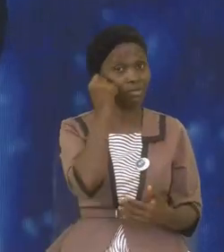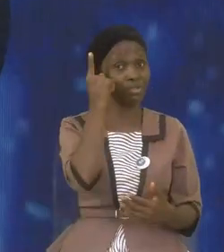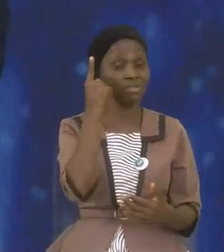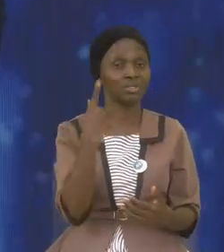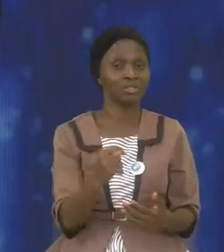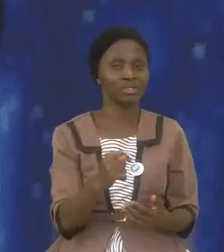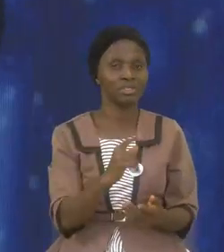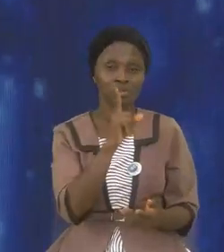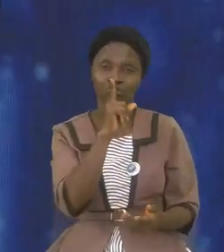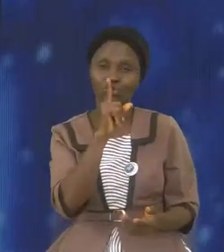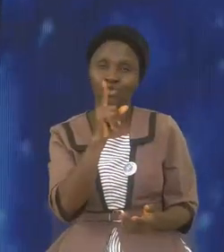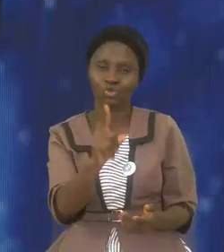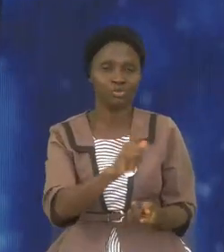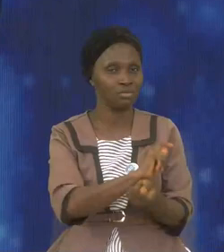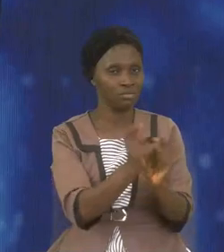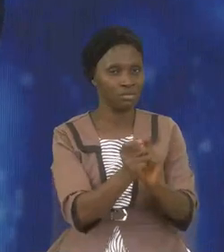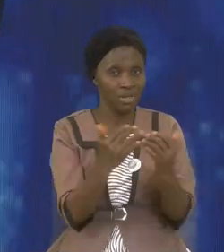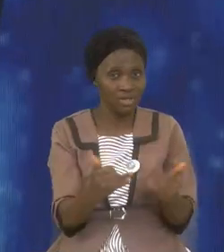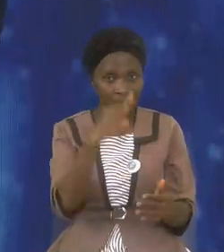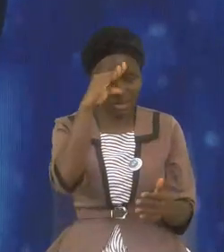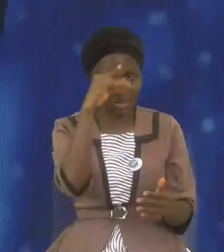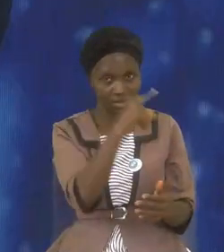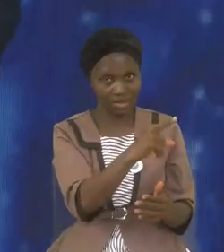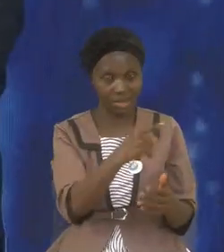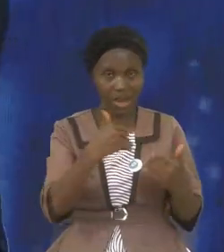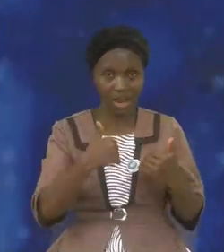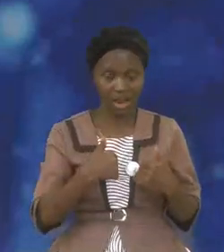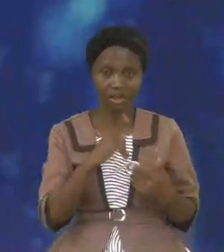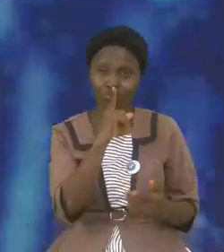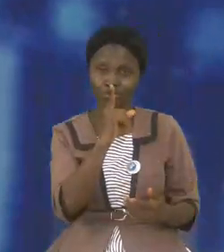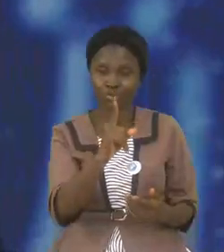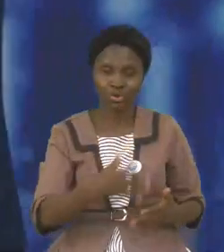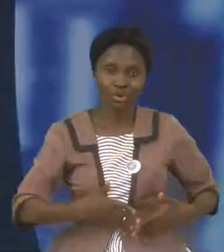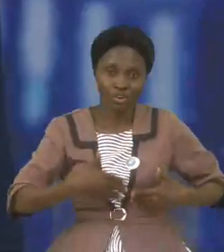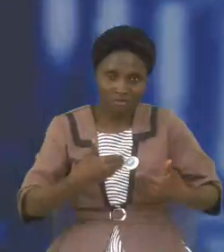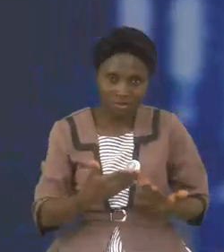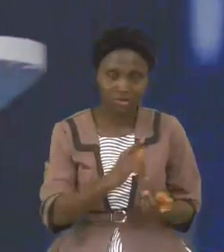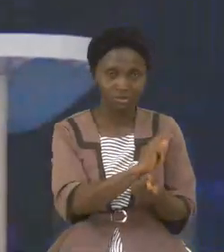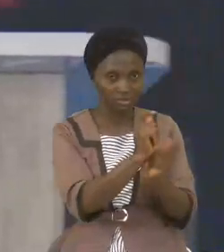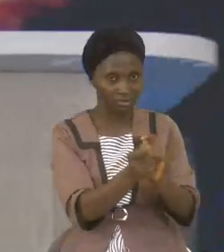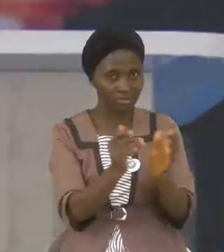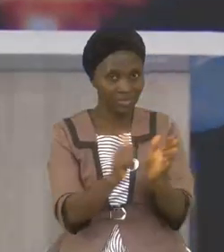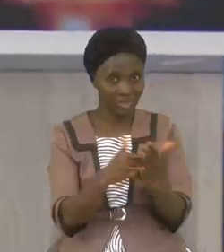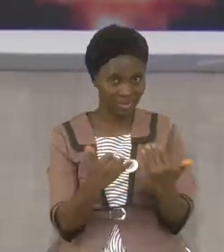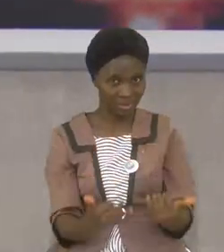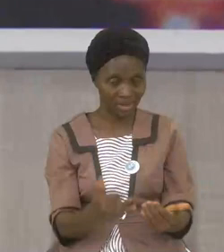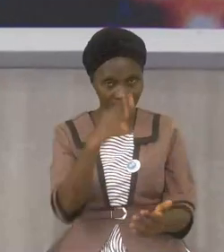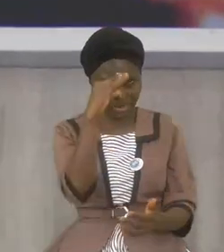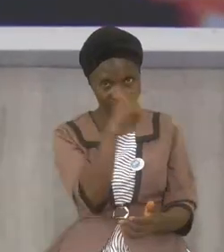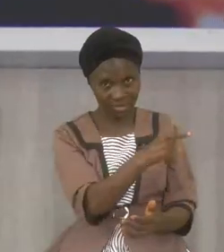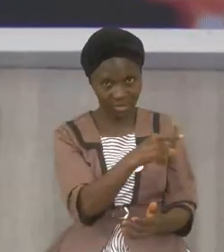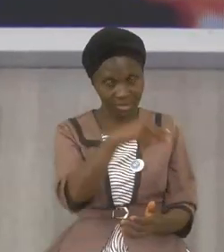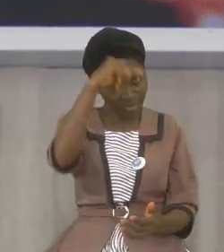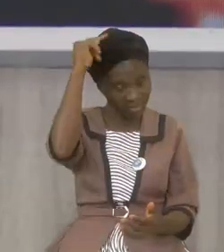vie. Il avait eu une transformation véritable, une conversion véritable,